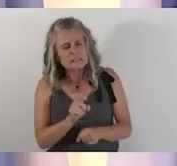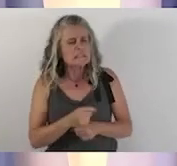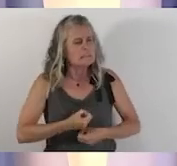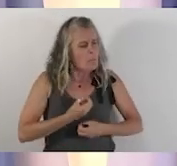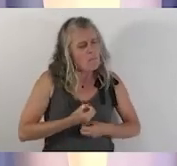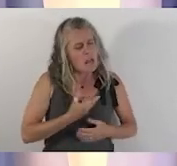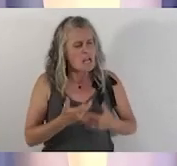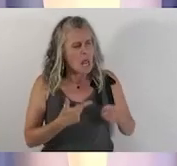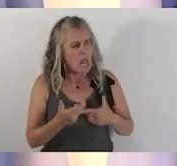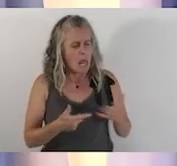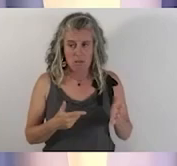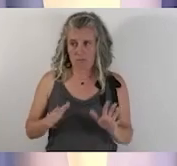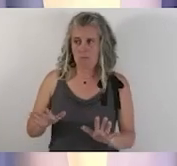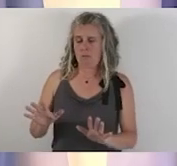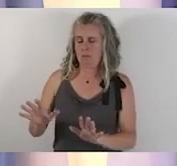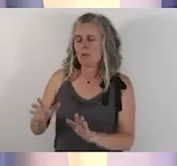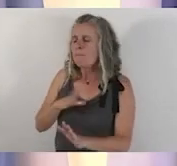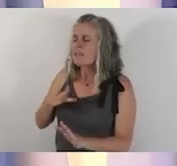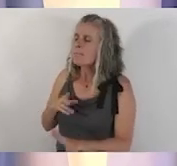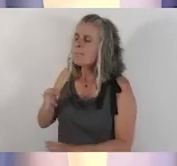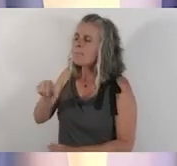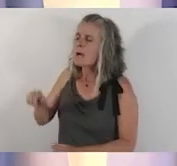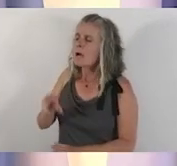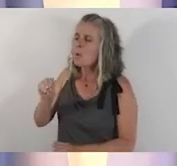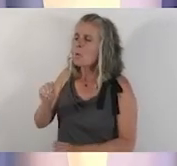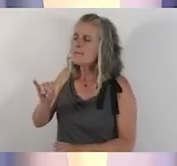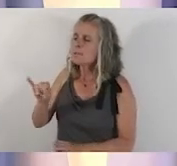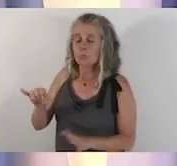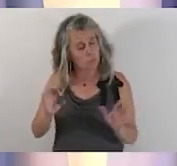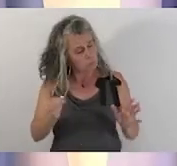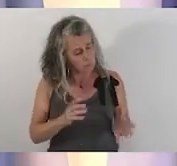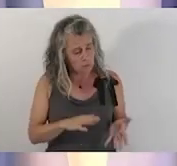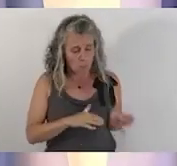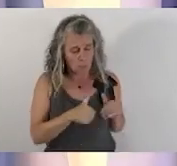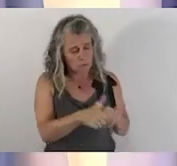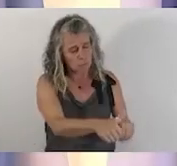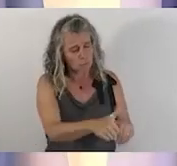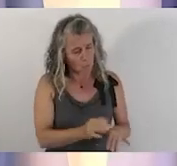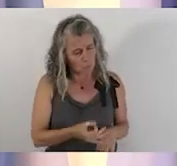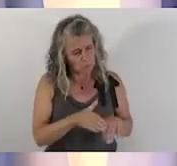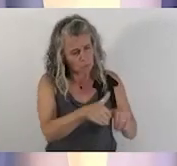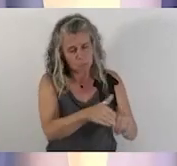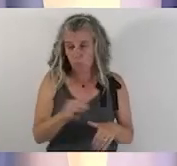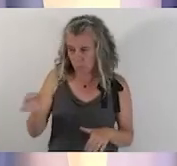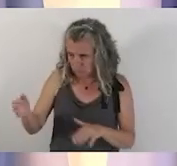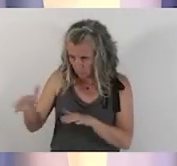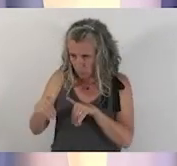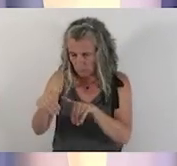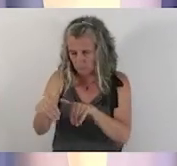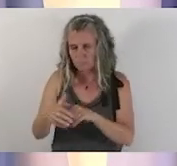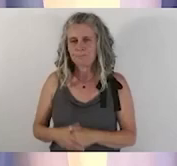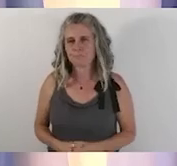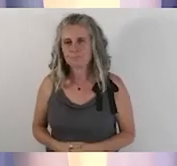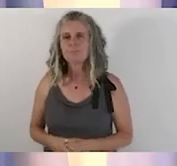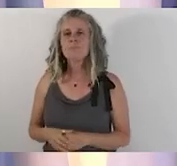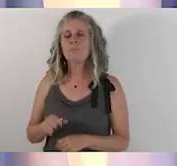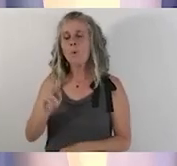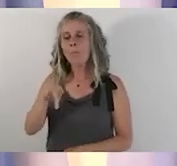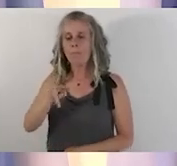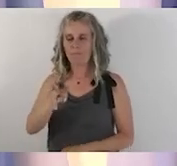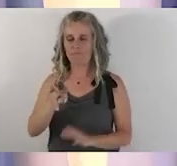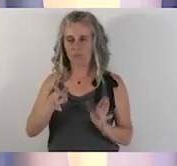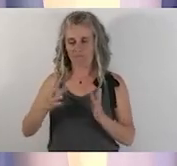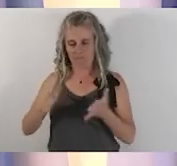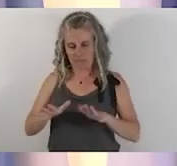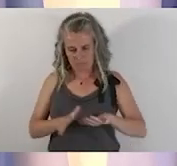Madame Parodi, allez, allez. On continue. On continue, exactement. Donc après le procès-verbal, nous allons passer